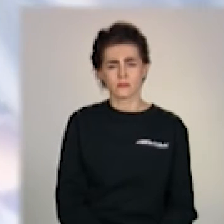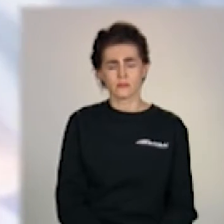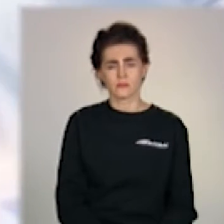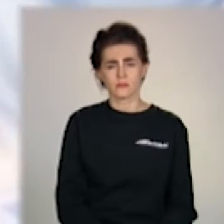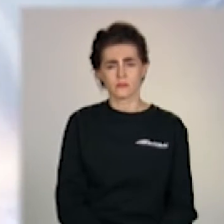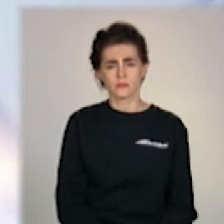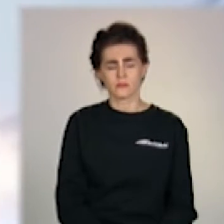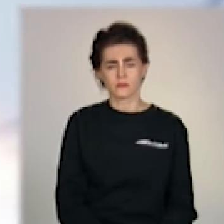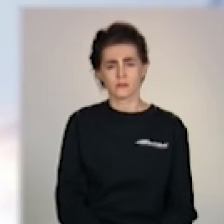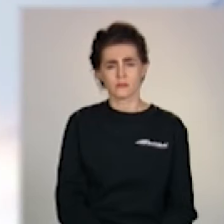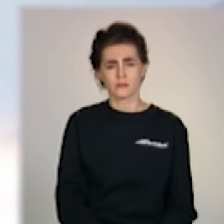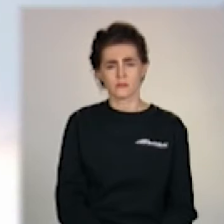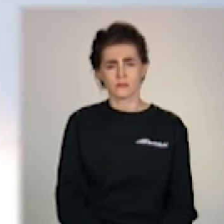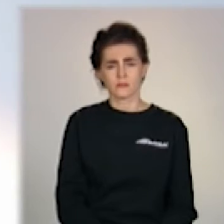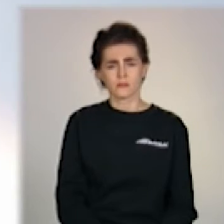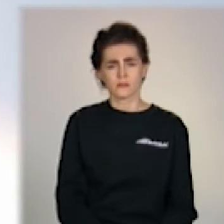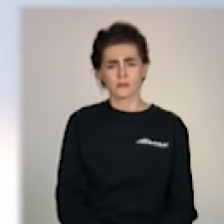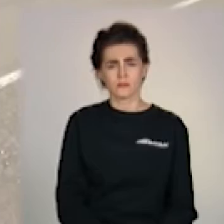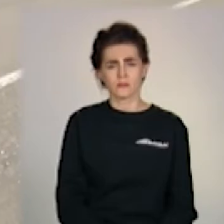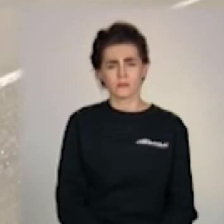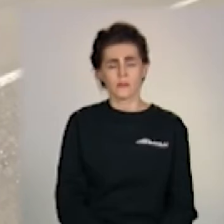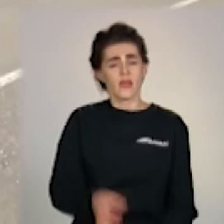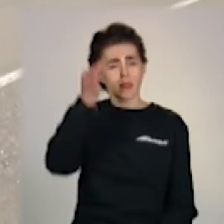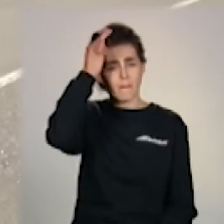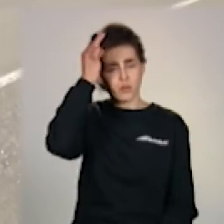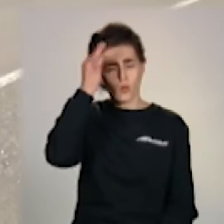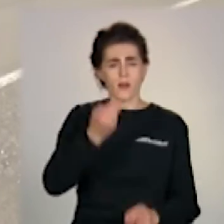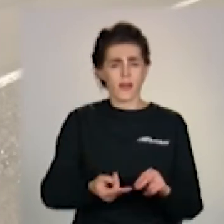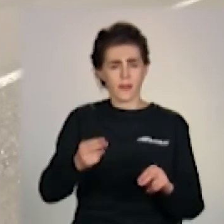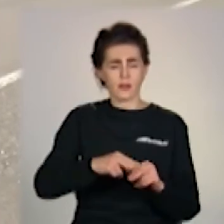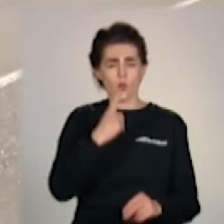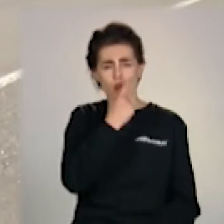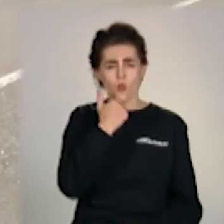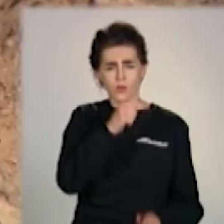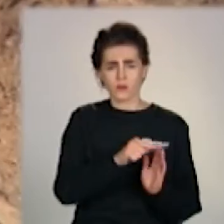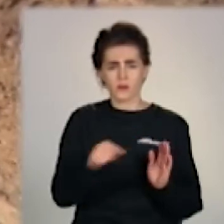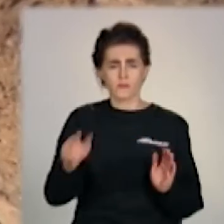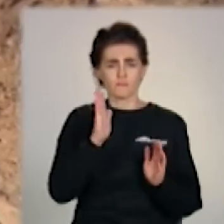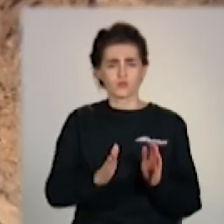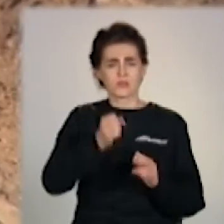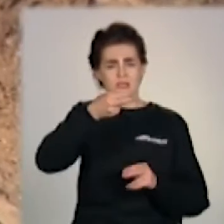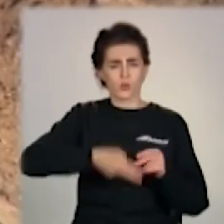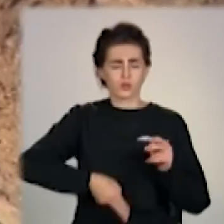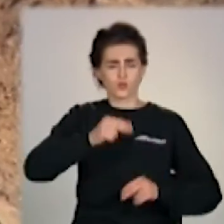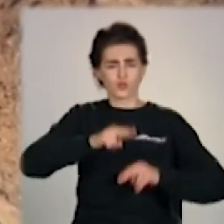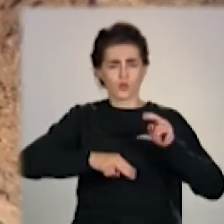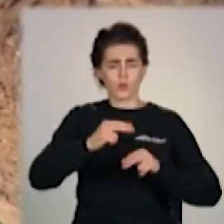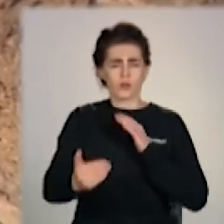інша дорога через нульовий спуск. Нагадаємо, цьогоріч має завершитися будівництво